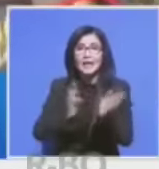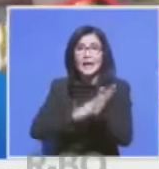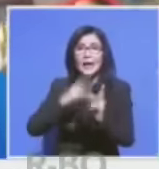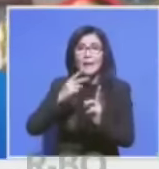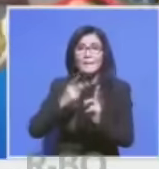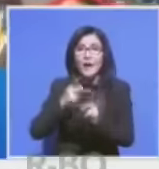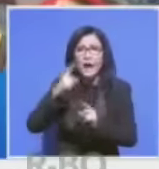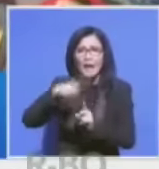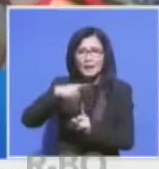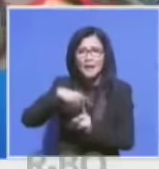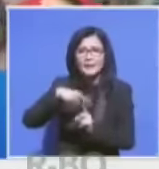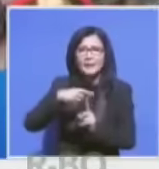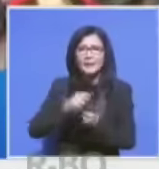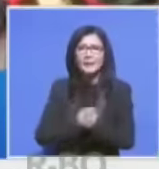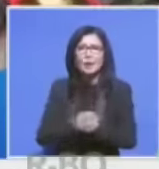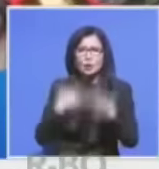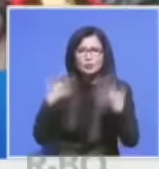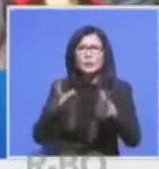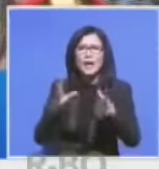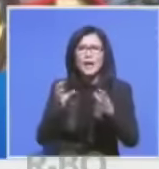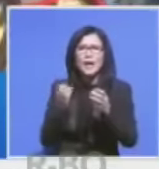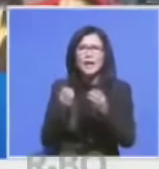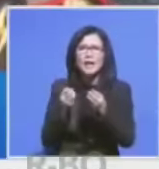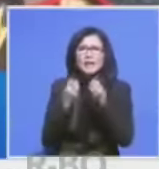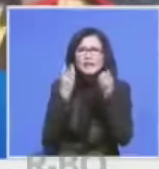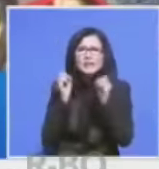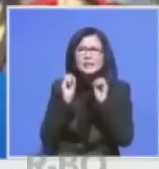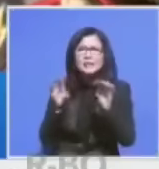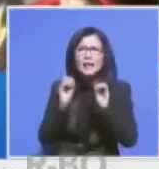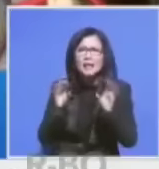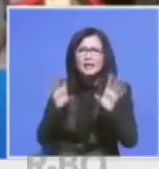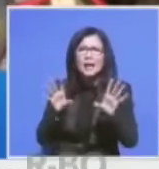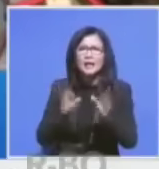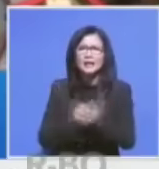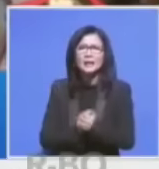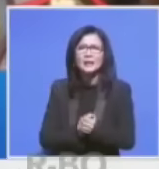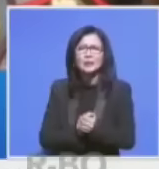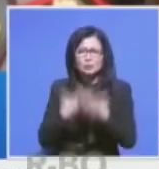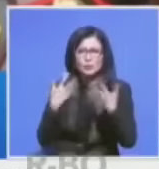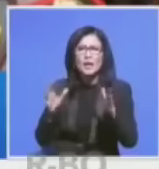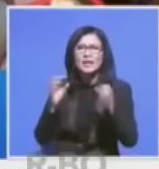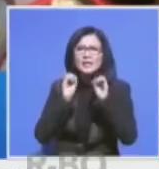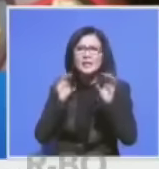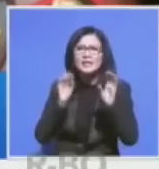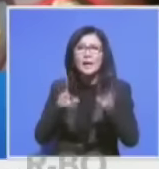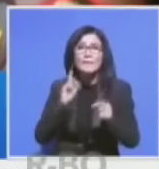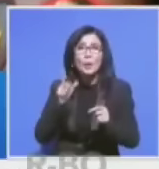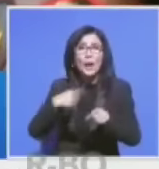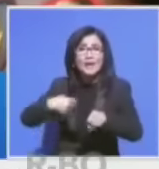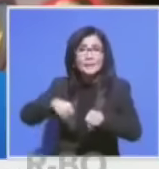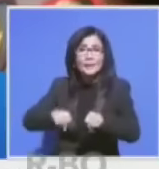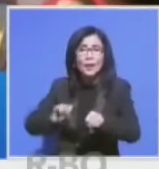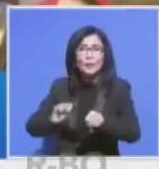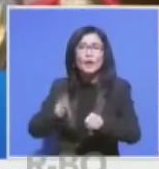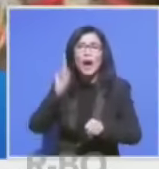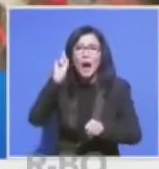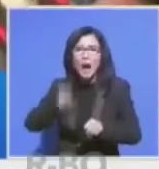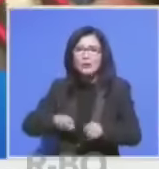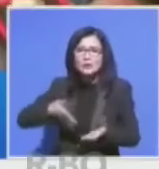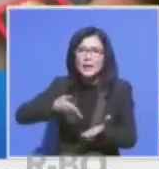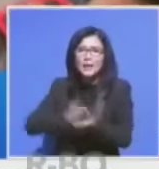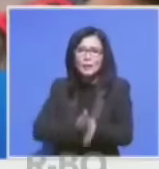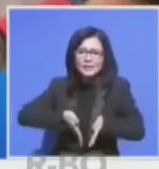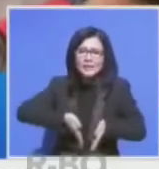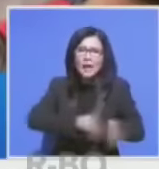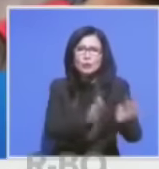sebelumnya dilakukan di sosialisasi. Jadi untuk mempertegas juga kita sosialisasikan bahwa sepeda motor gunakan jalur sepeda motor.